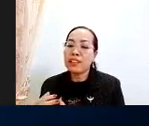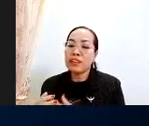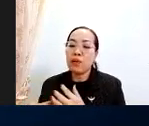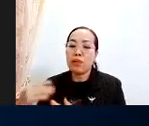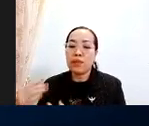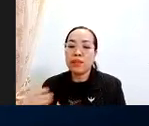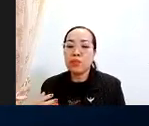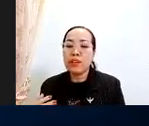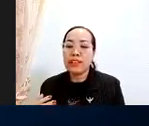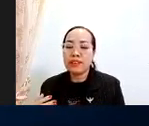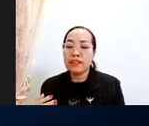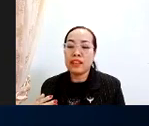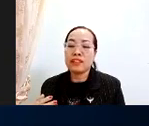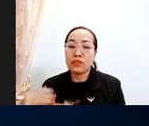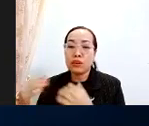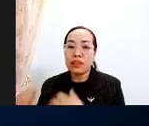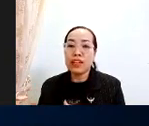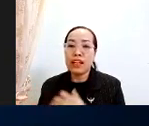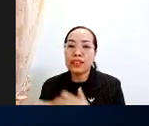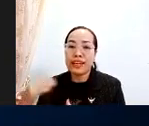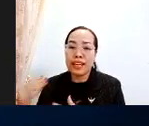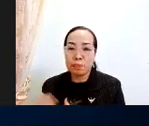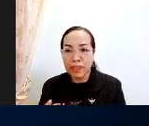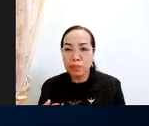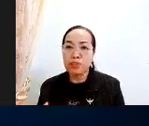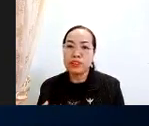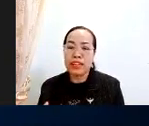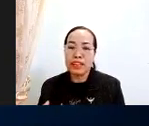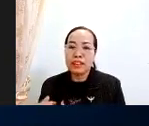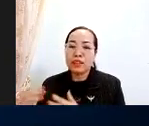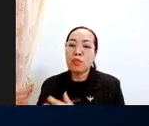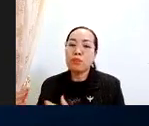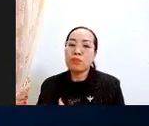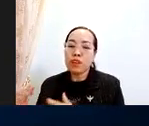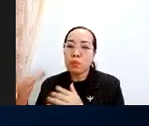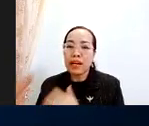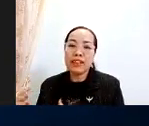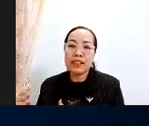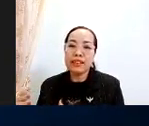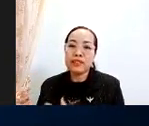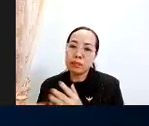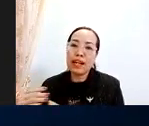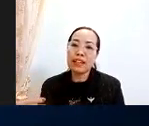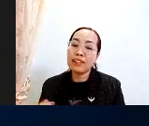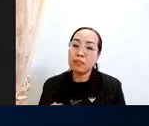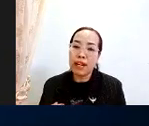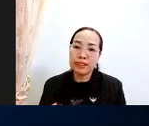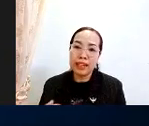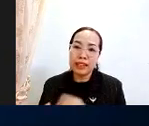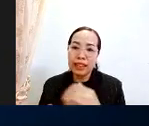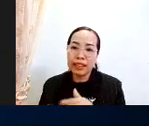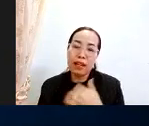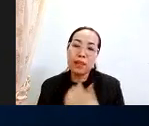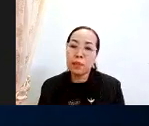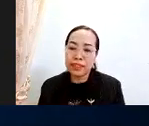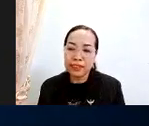đấy nên chia phần miền môi đại dương trời ta vô đăng hai ca pia mụn trà công ca thay chia ba cứ làm ba trà